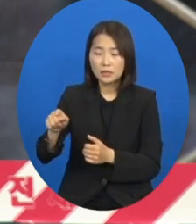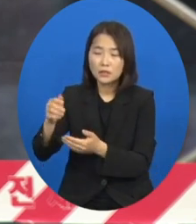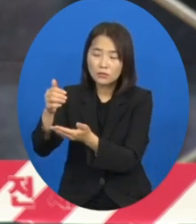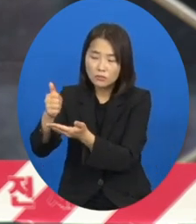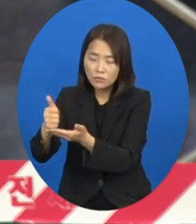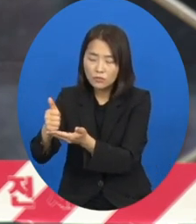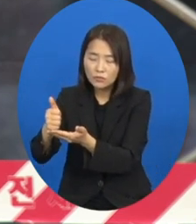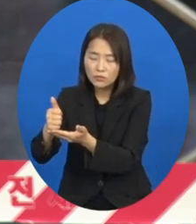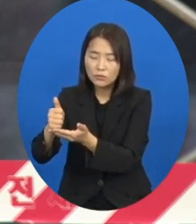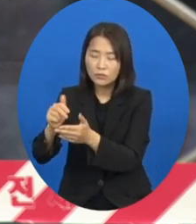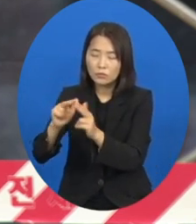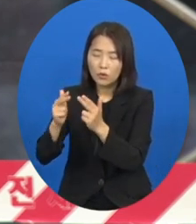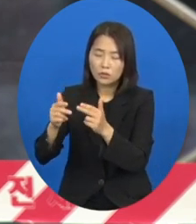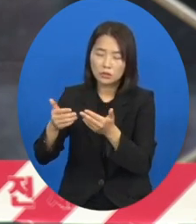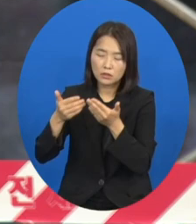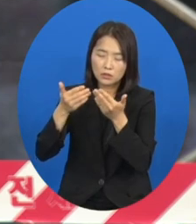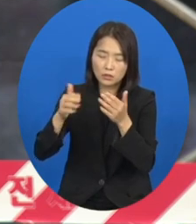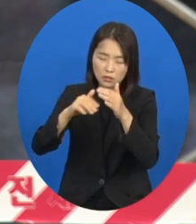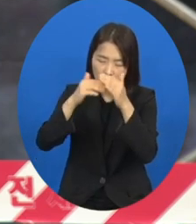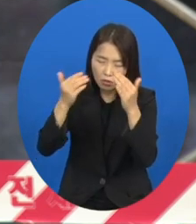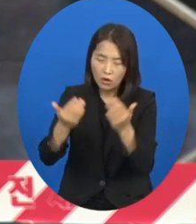있는 전부를 드린 거구나